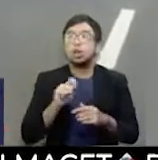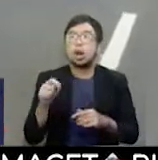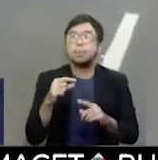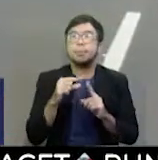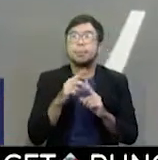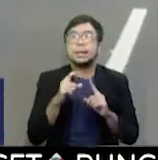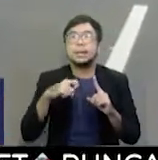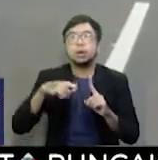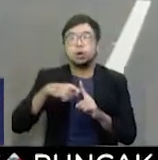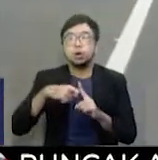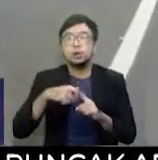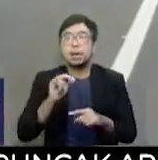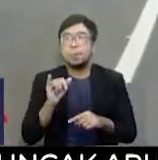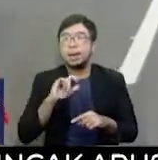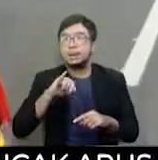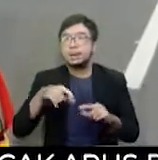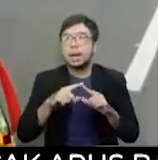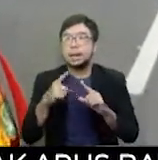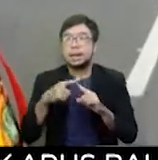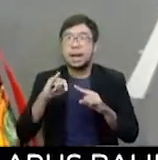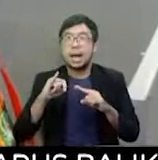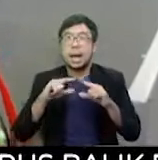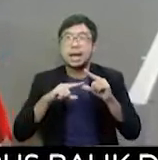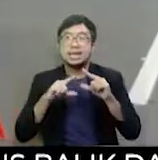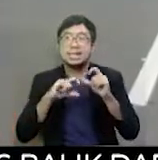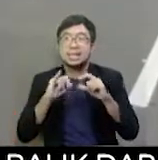dari Jati Asi dan dari seluruh gerbang tol yang menuju